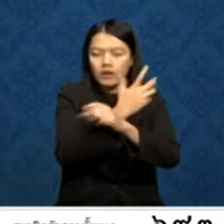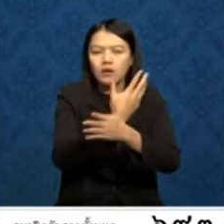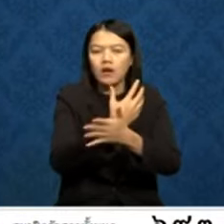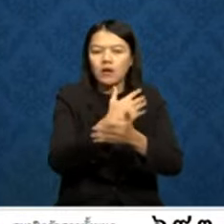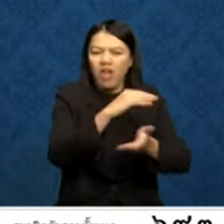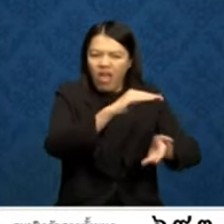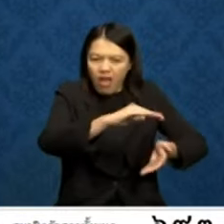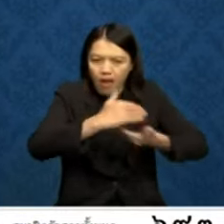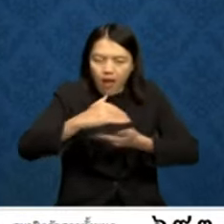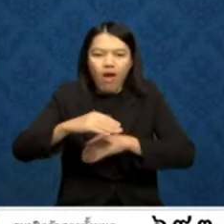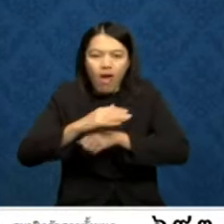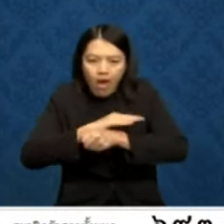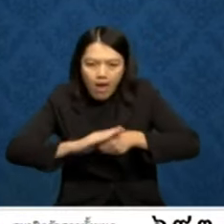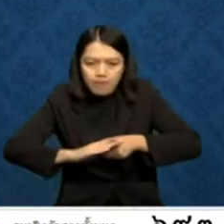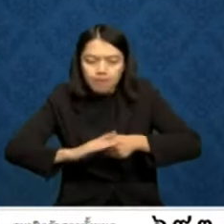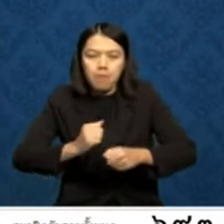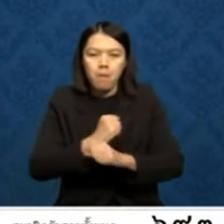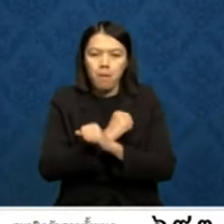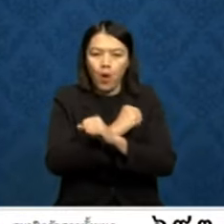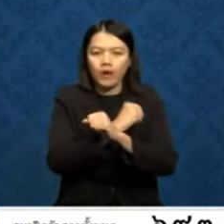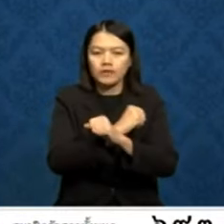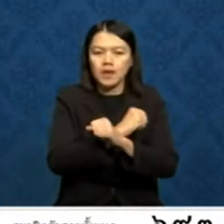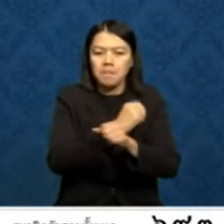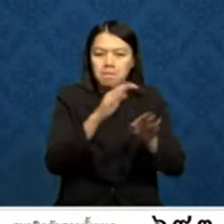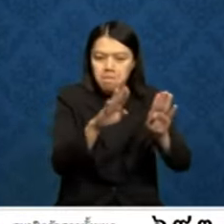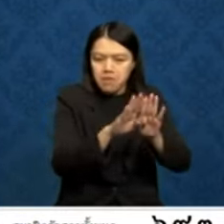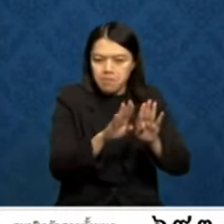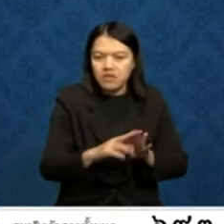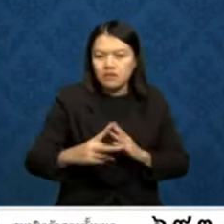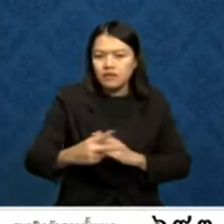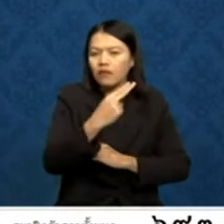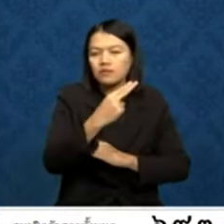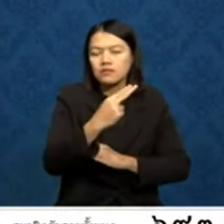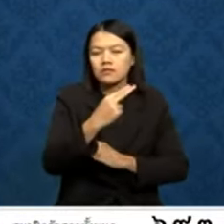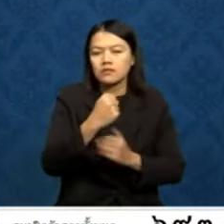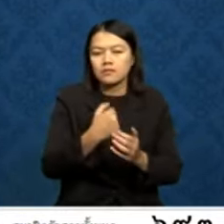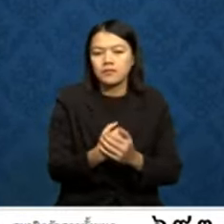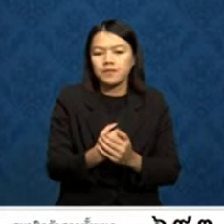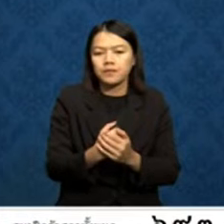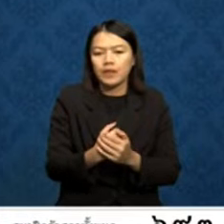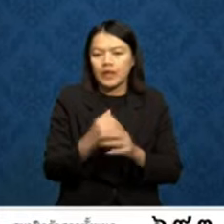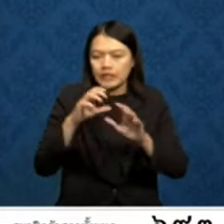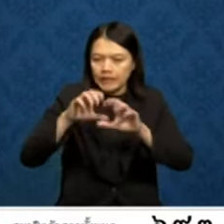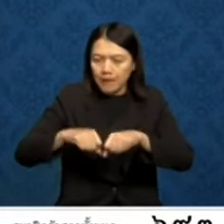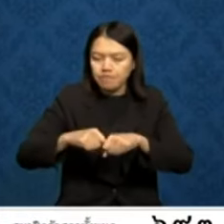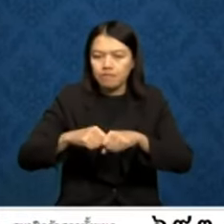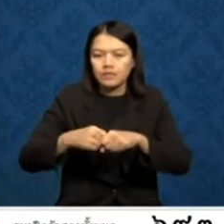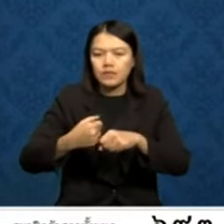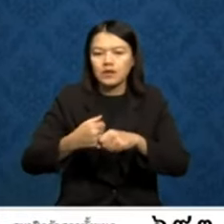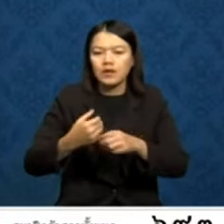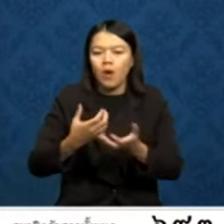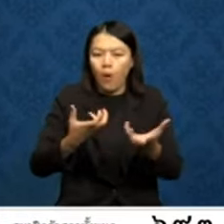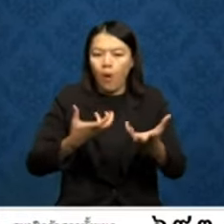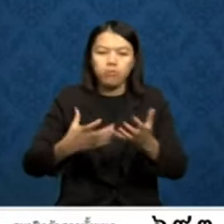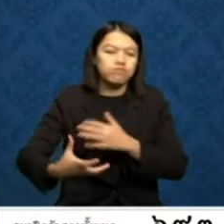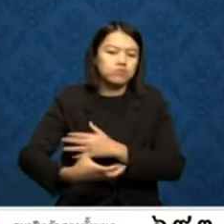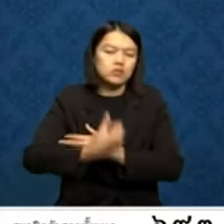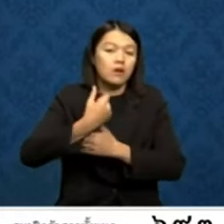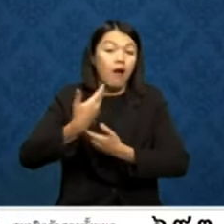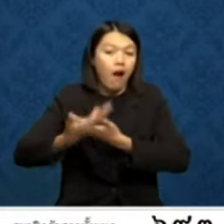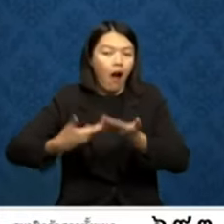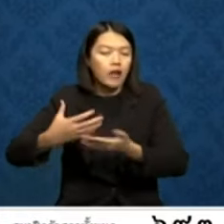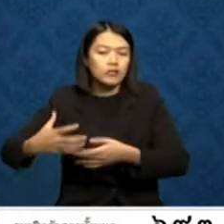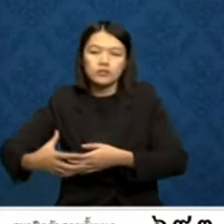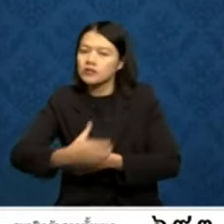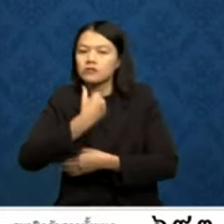บนำเข้าและตัดเส้นทางการลำเลียงยาเสพติดการปราบปรามและการยึดทรัพย์ผู้ค้าอย่